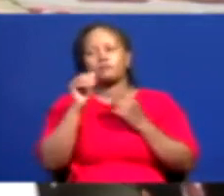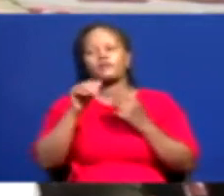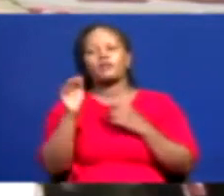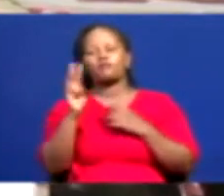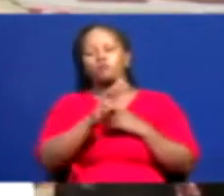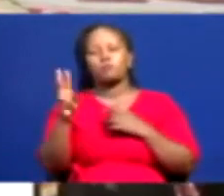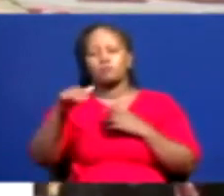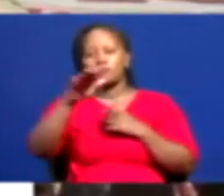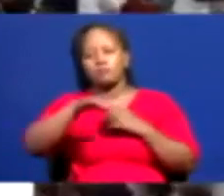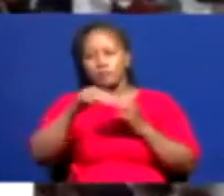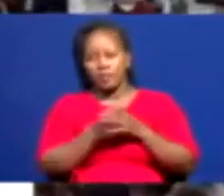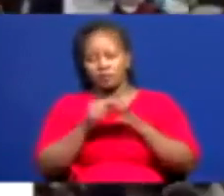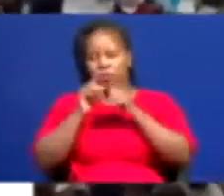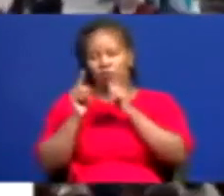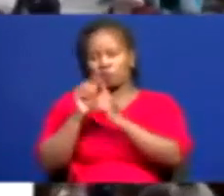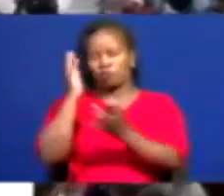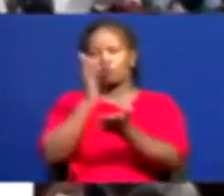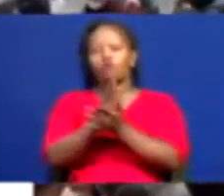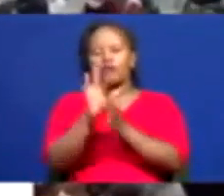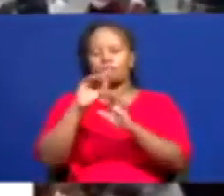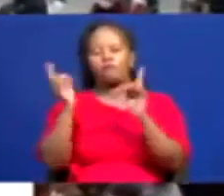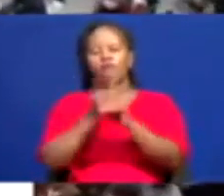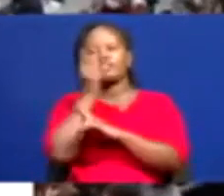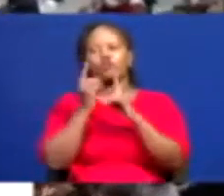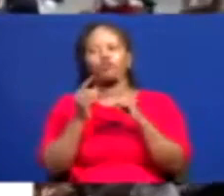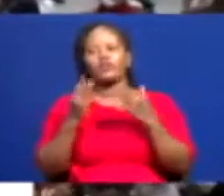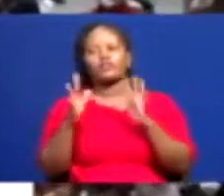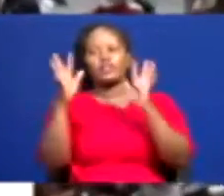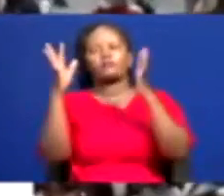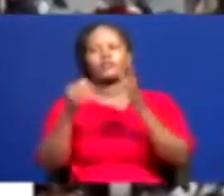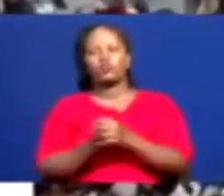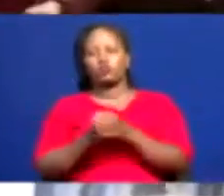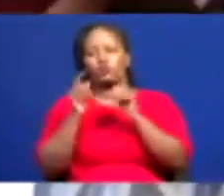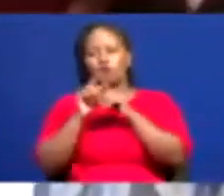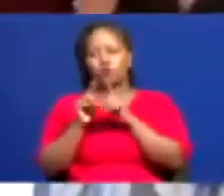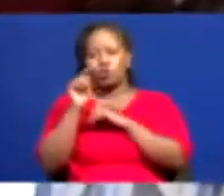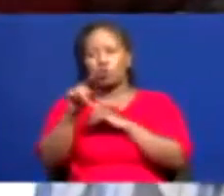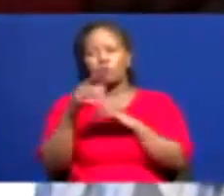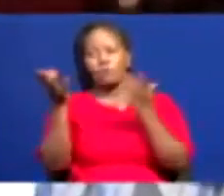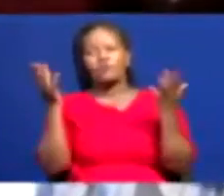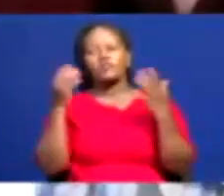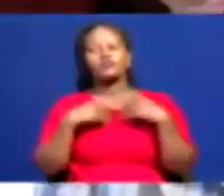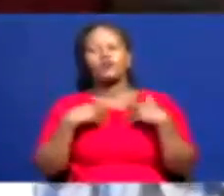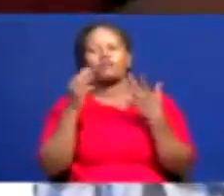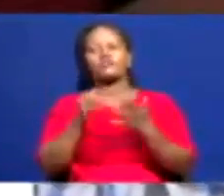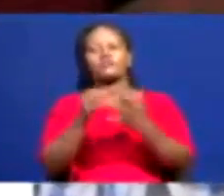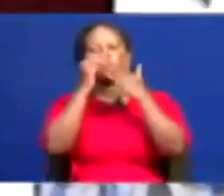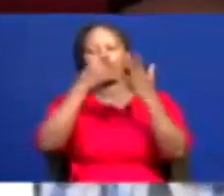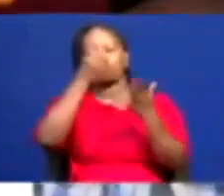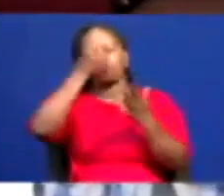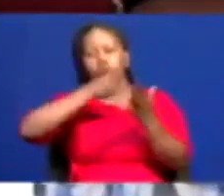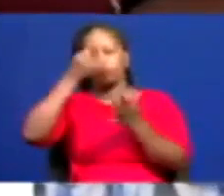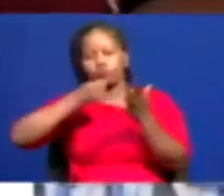cha Lhasa, kuashiria kuanza kwa tamasha la Shoton. Tenka, mchoro wa kitabu cha kukunjwa